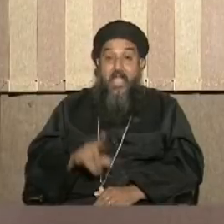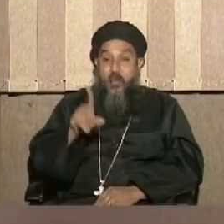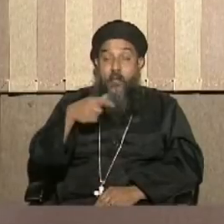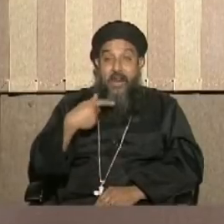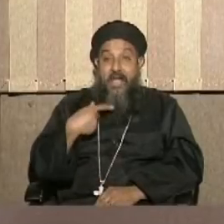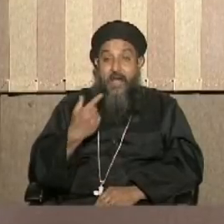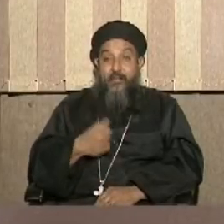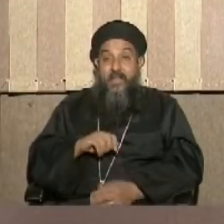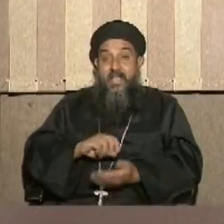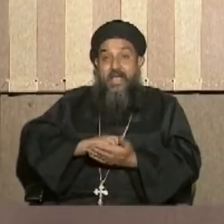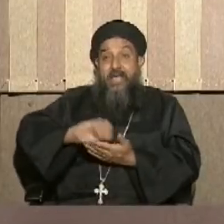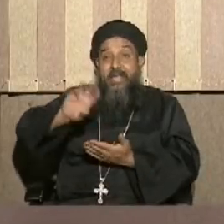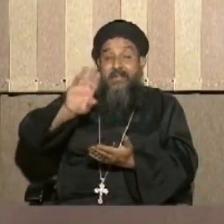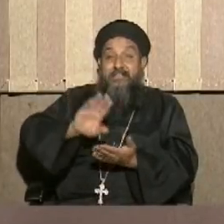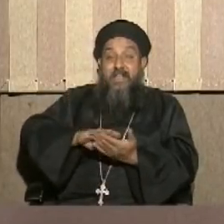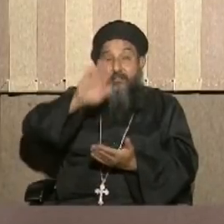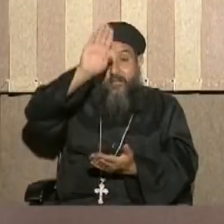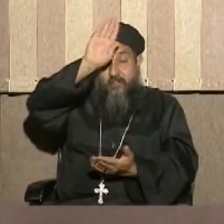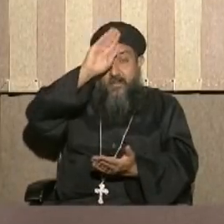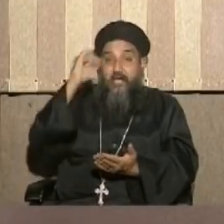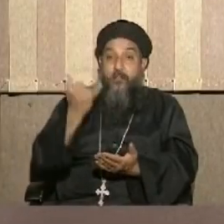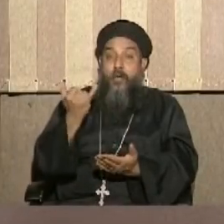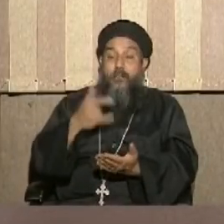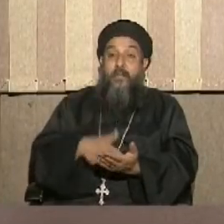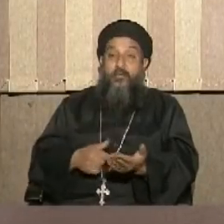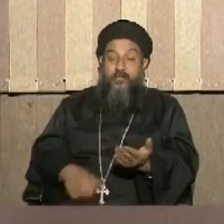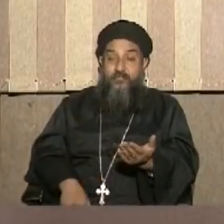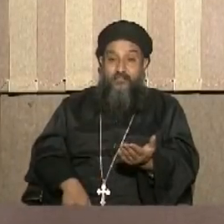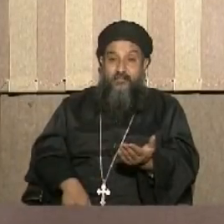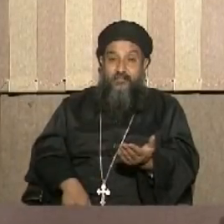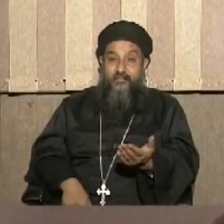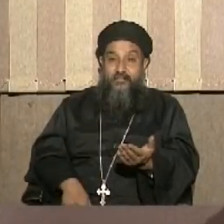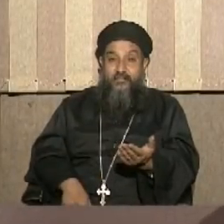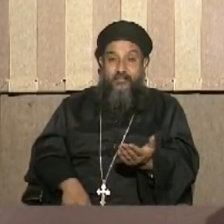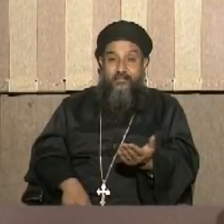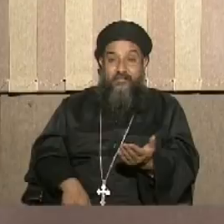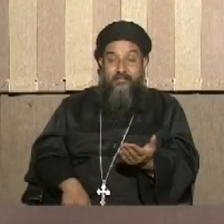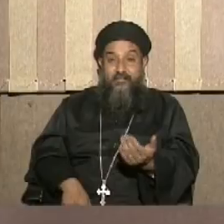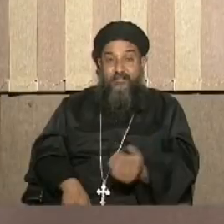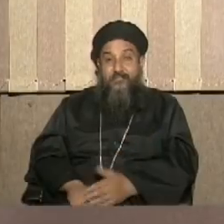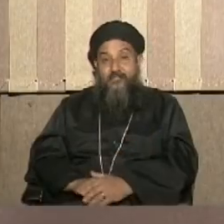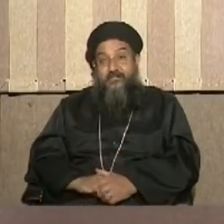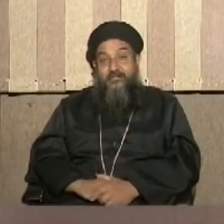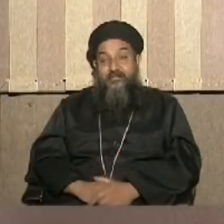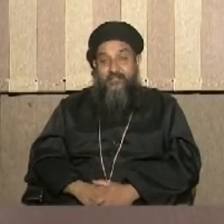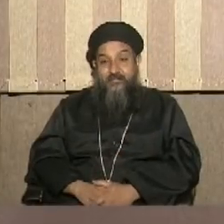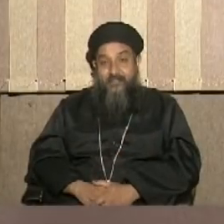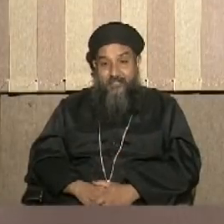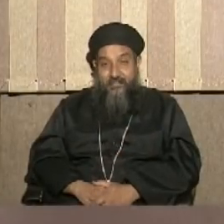جناب الوالي، معايا رسالة من جلالة الإمبراطور في مهمة مستعجلة جدا.